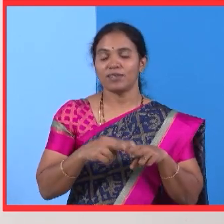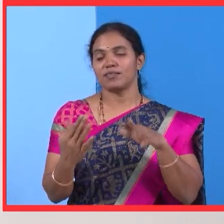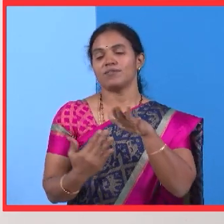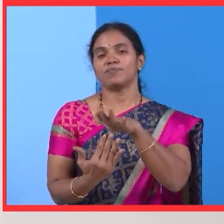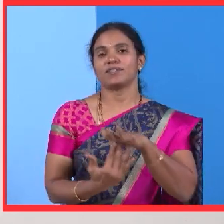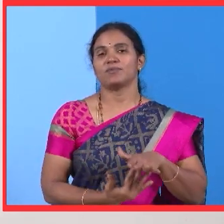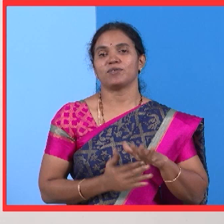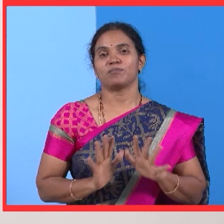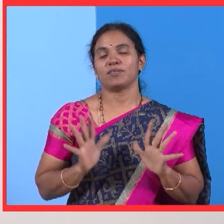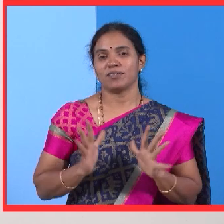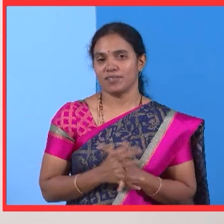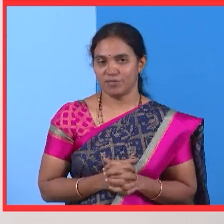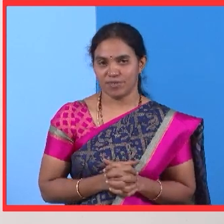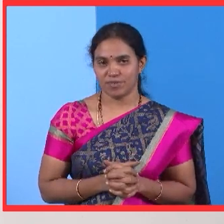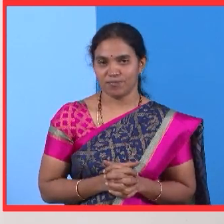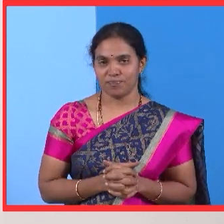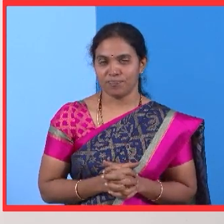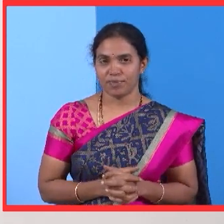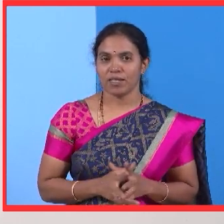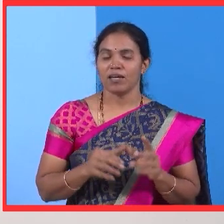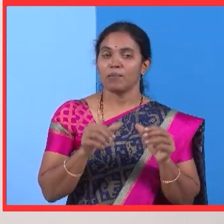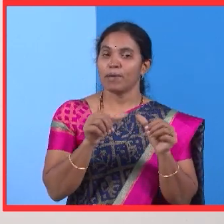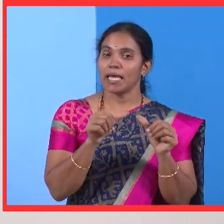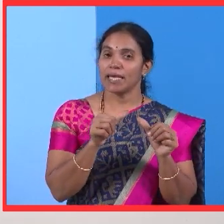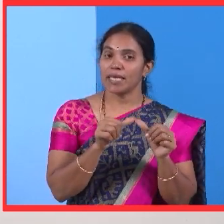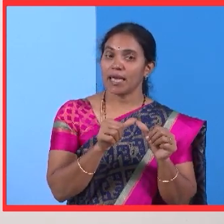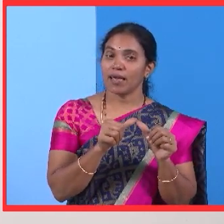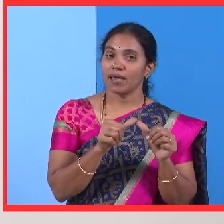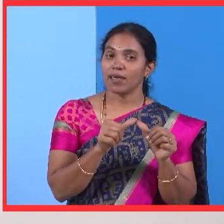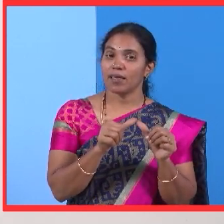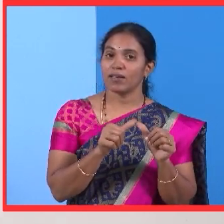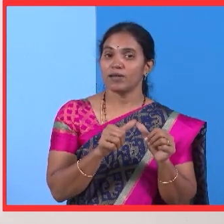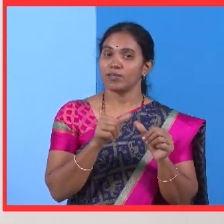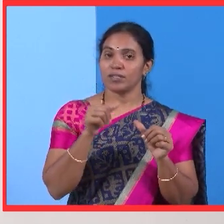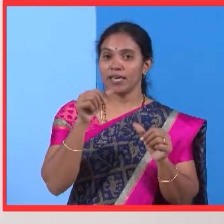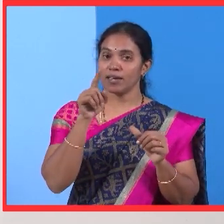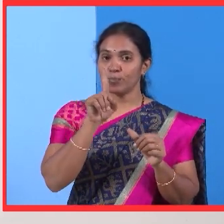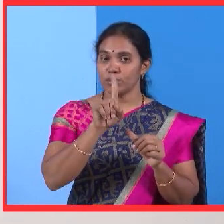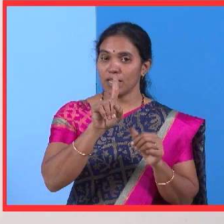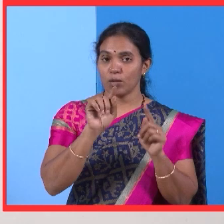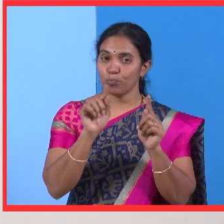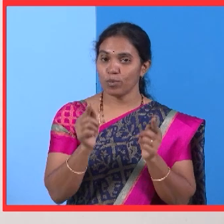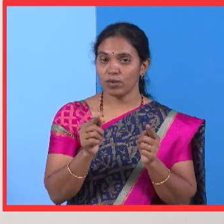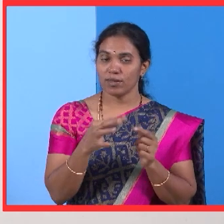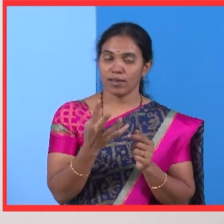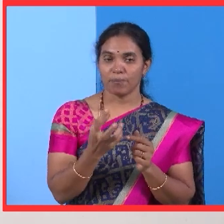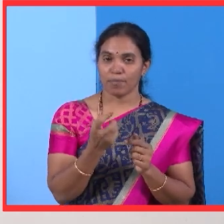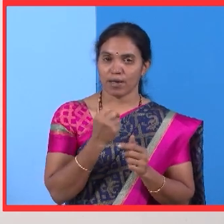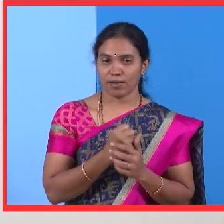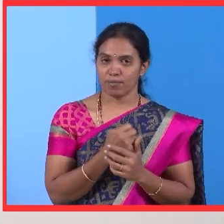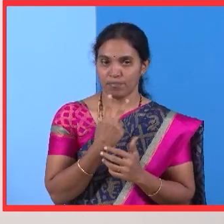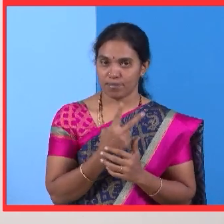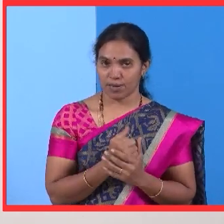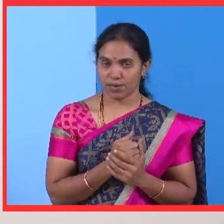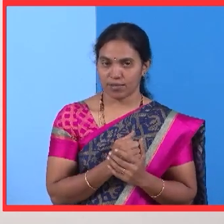பியினுன்ற உச்சி புள்ளியினுடைய ஆயத்தொலைவை கணக்கிடுவோம், மூன்றாவது சி என்ற புள்ளியினுடைய உச்சி புள்ளியினுடைய ஆயத்தொலைவை கணக்கிடுவோம்.